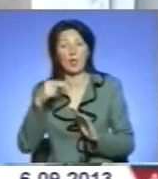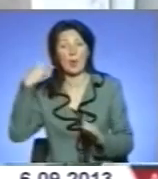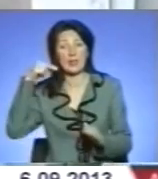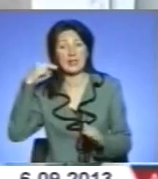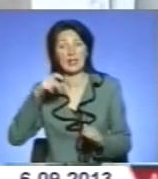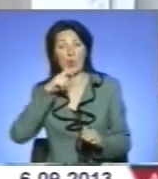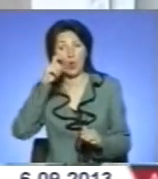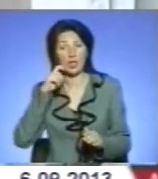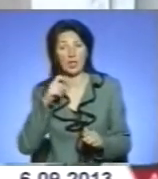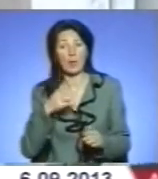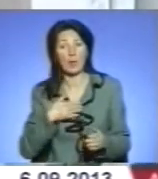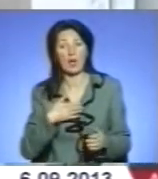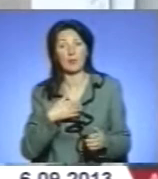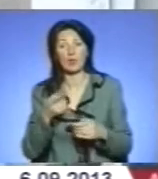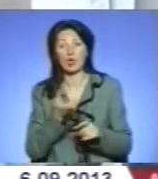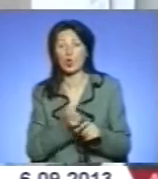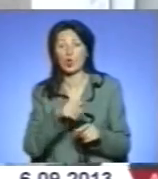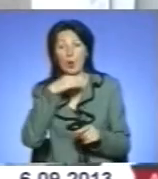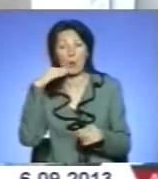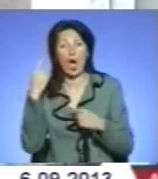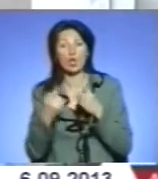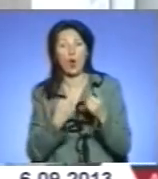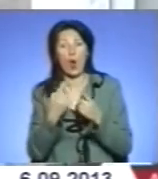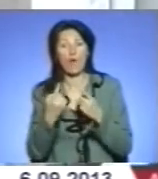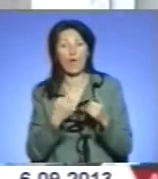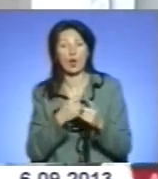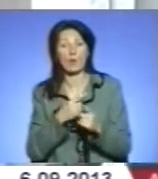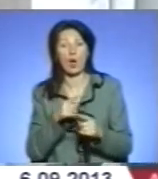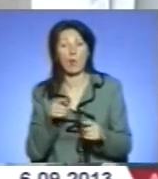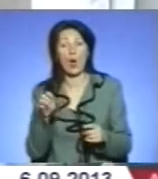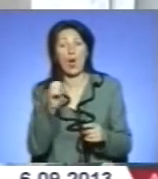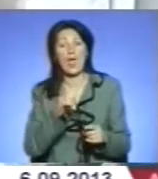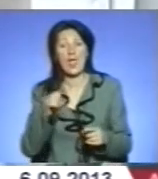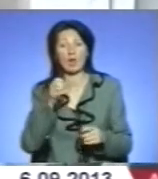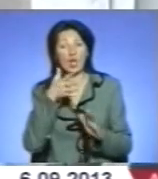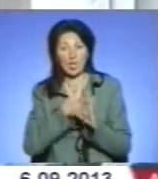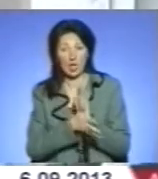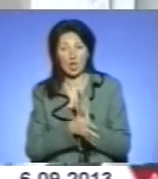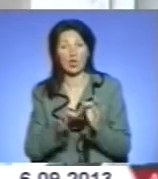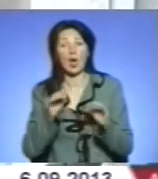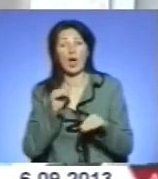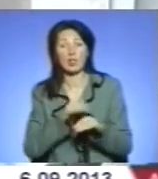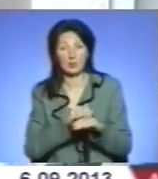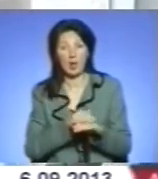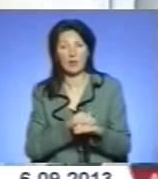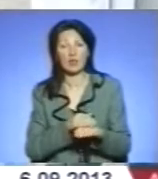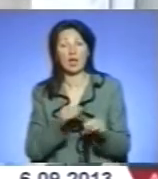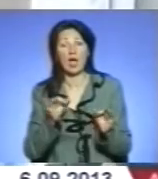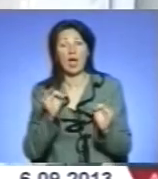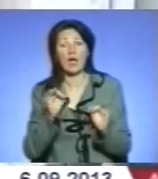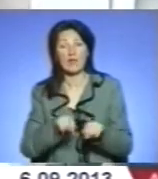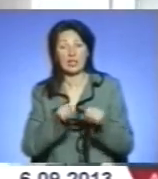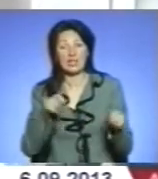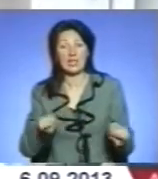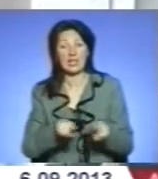тому, що ми дуже багато говоримо про євроінтеграцію сьогодні, а насправді відкриття таких центрів надання